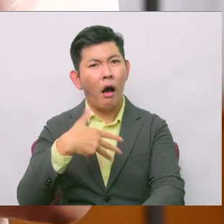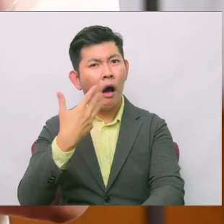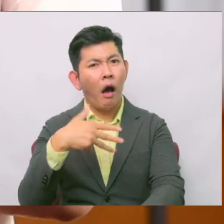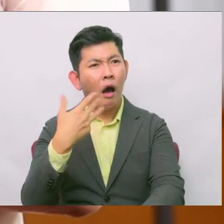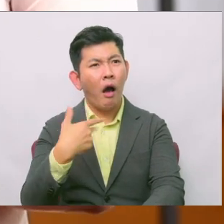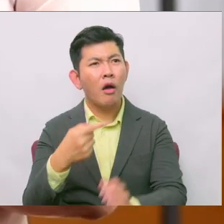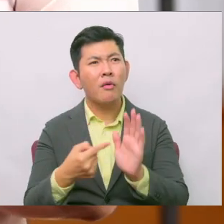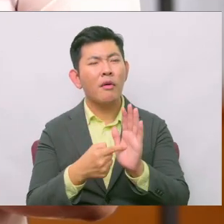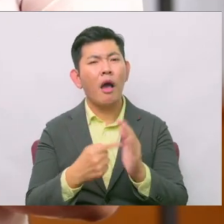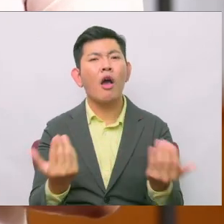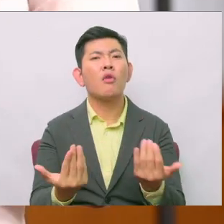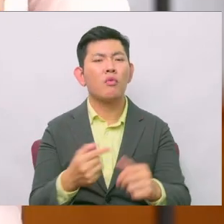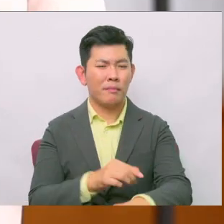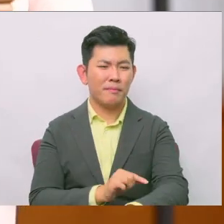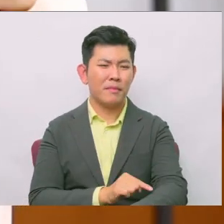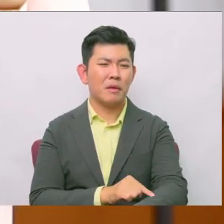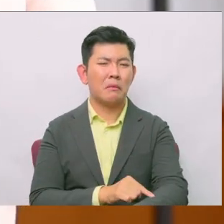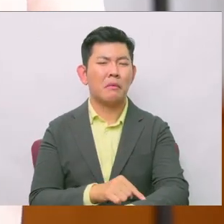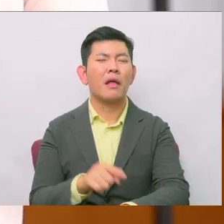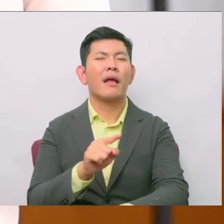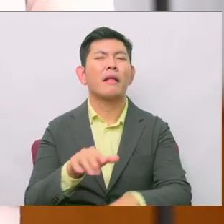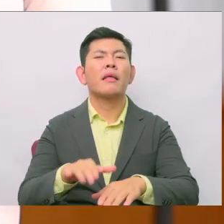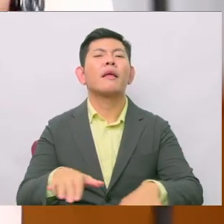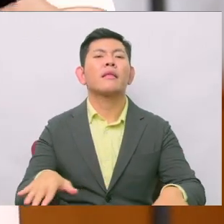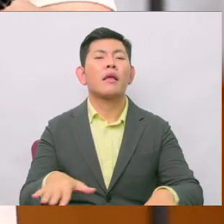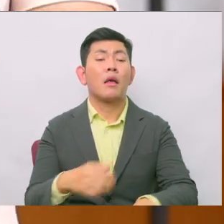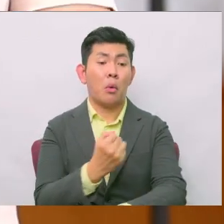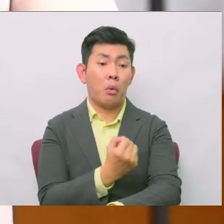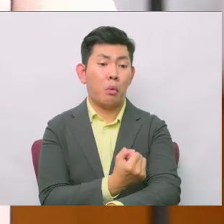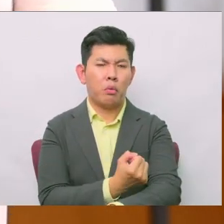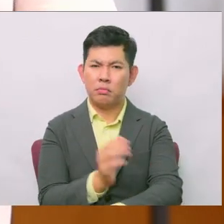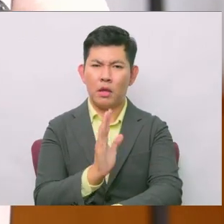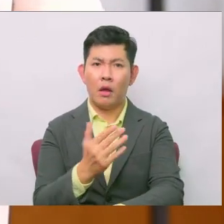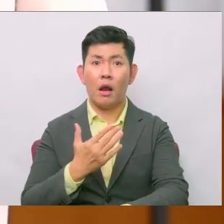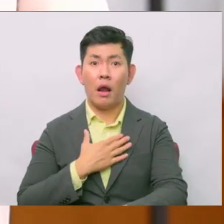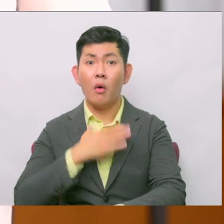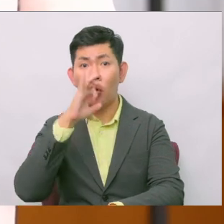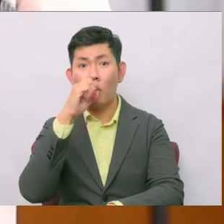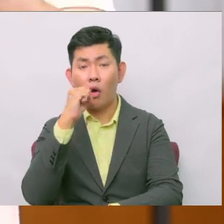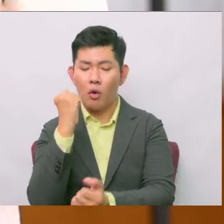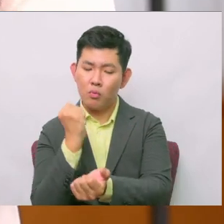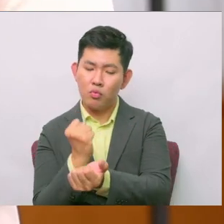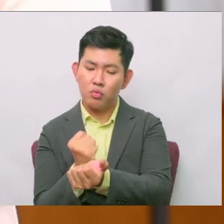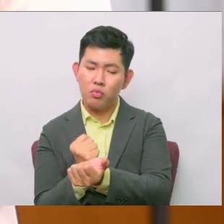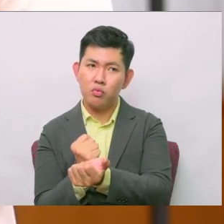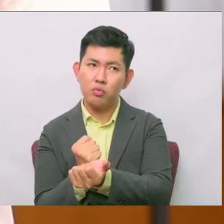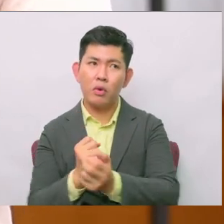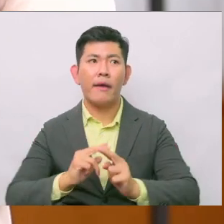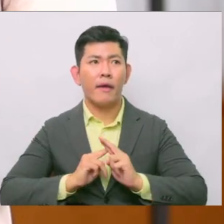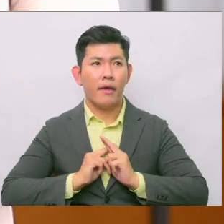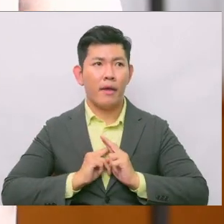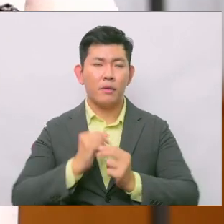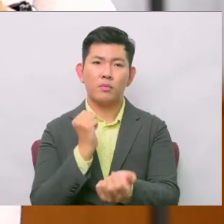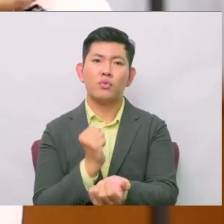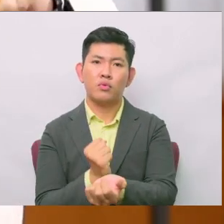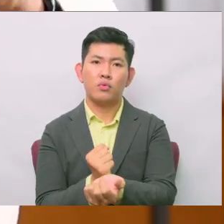กเราค่ะเป็นผิวบอบบางก่อนที่เราจะประคบลูกทุกครั้งให้เราดูระดับความร้อนก่อนก็คือเราเอากับมือเราก่